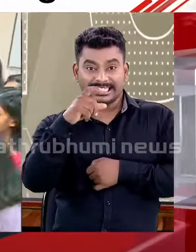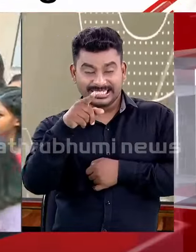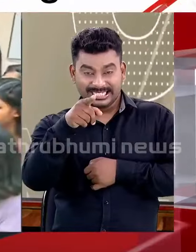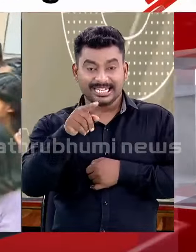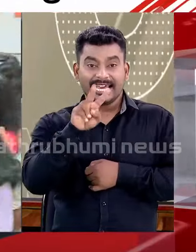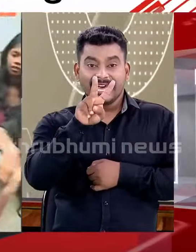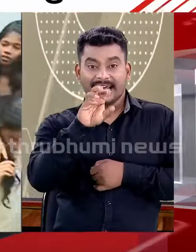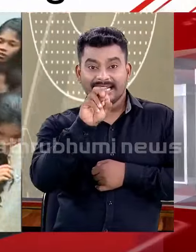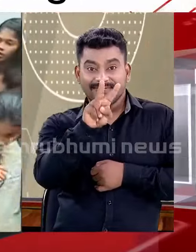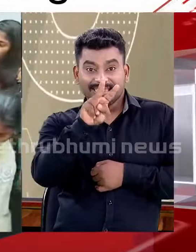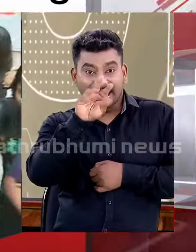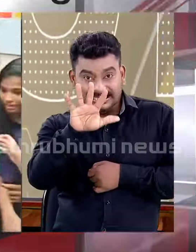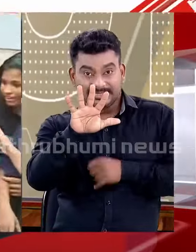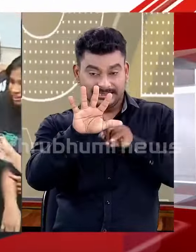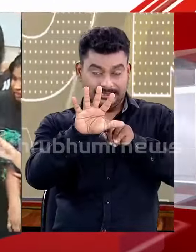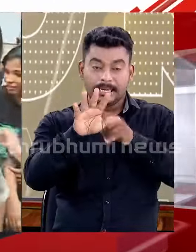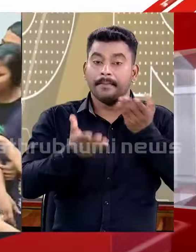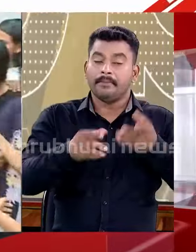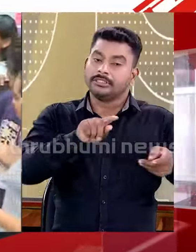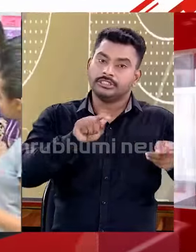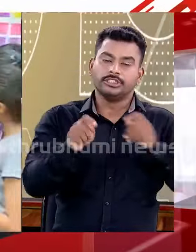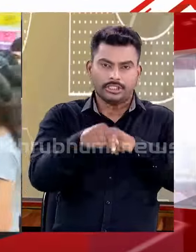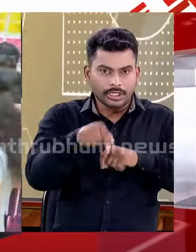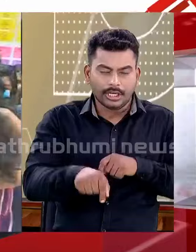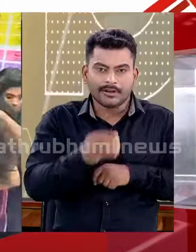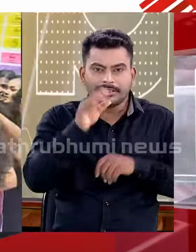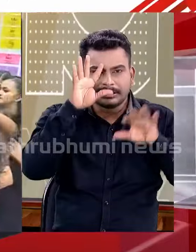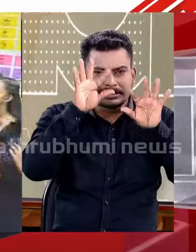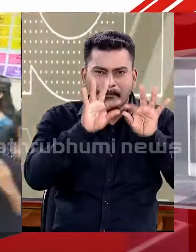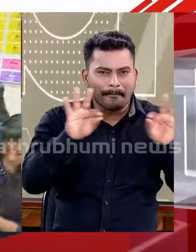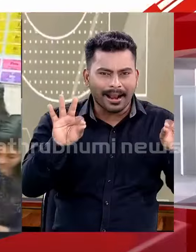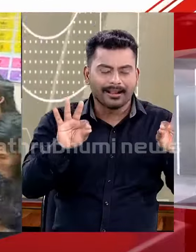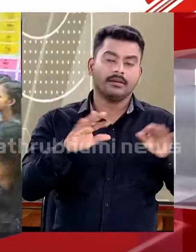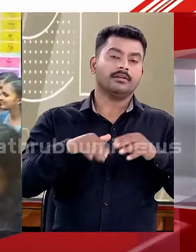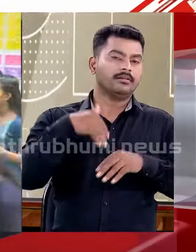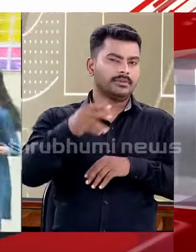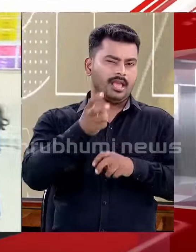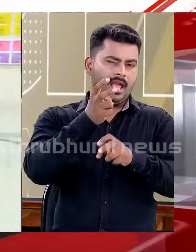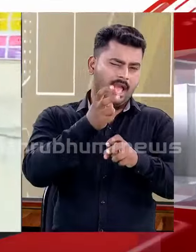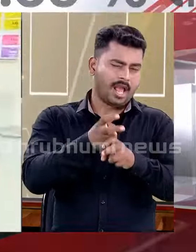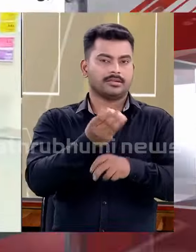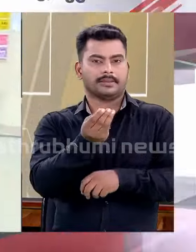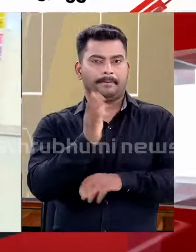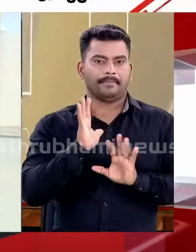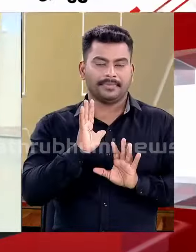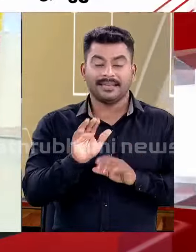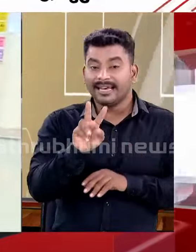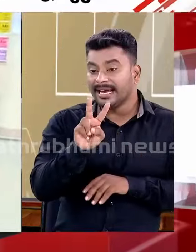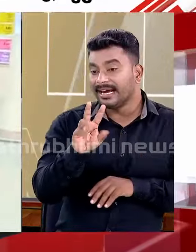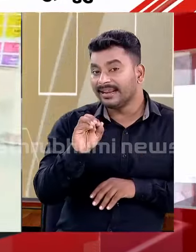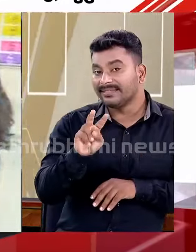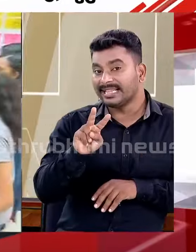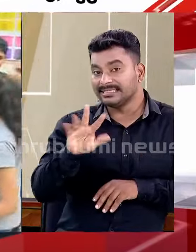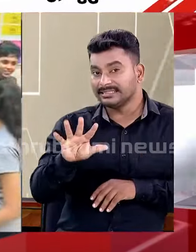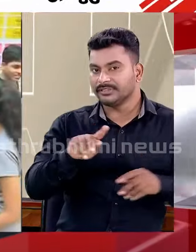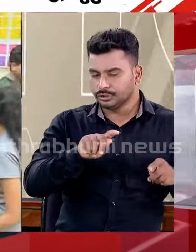മാറ്റം ഒരുപക്ഷെ കുറച്ചുകൂടി അക്കാദമിക മികവ് വിദ്യാർത്ഥികളിൽ ഉയർത്തുക എന്നുള്ള ലക്ഷ്യം വെച്ചിട്ടുകൊണ്ടായിരിക്കാം. ആ രീതിയിലുള്ള നടപടികളാണ്